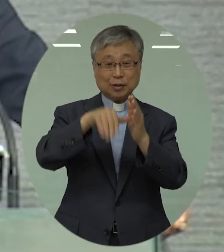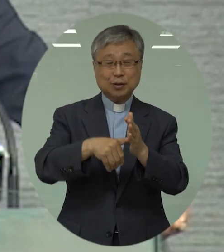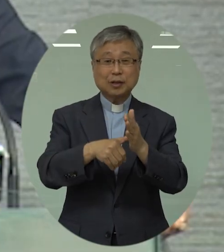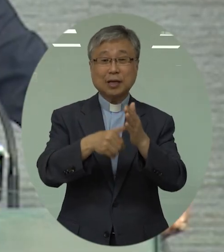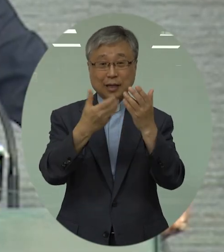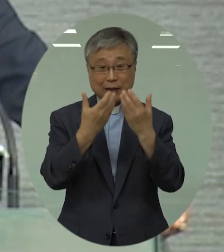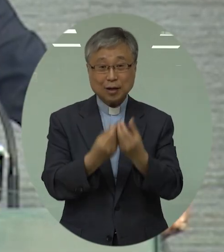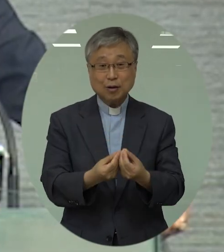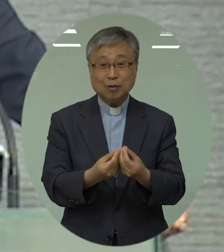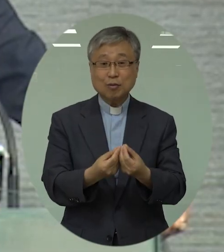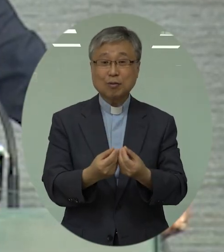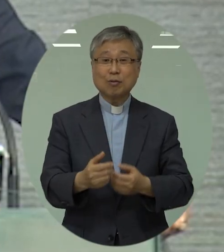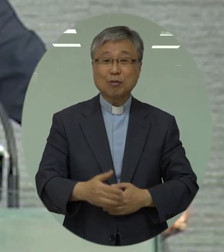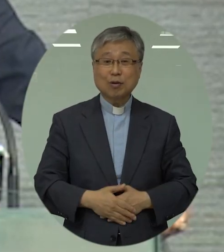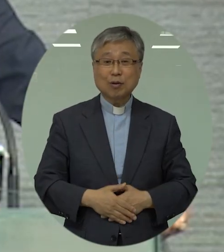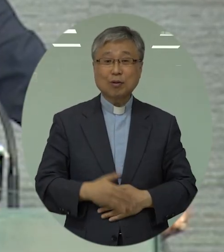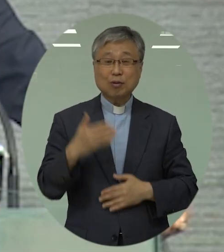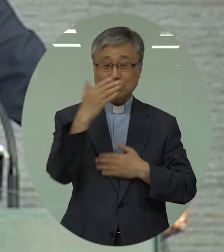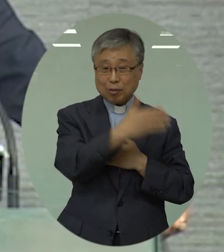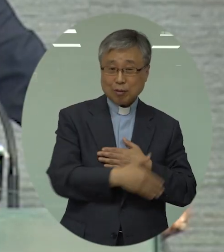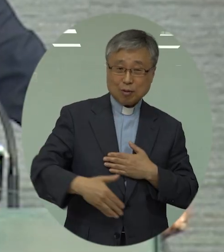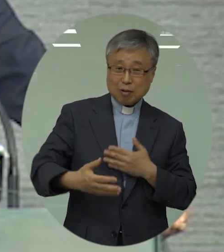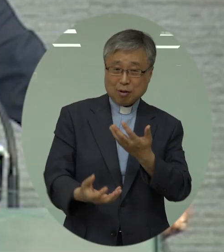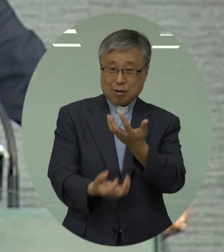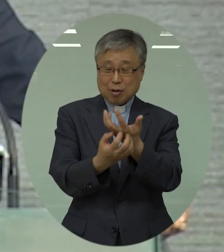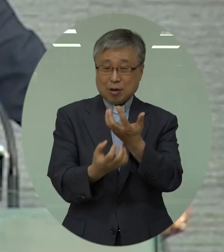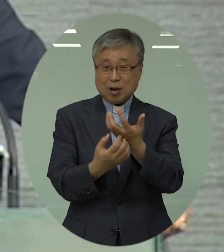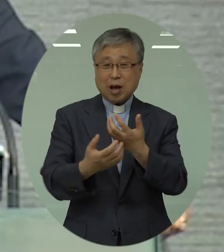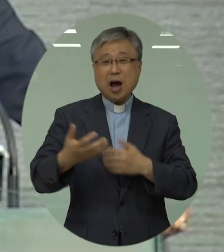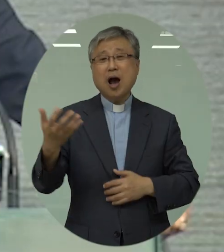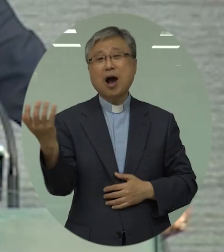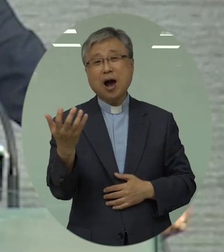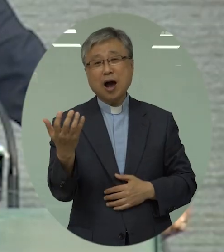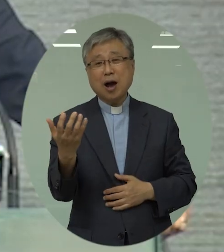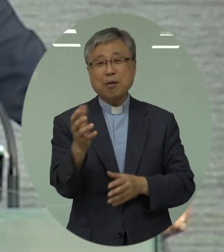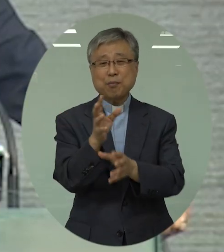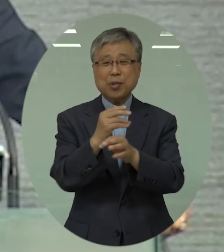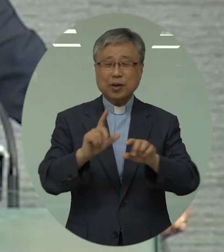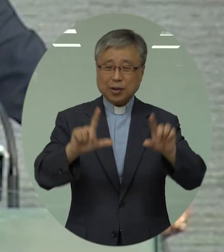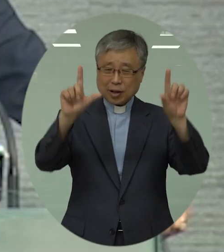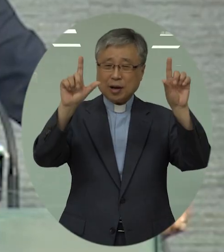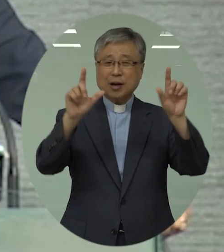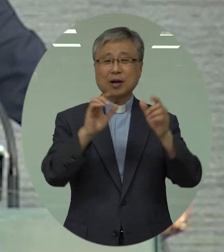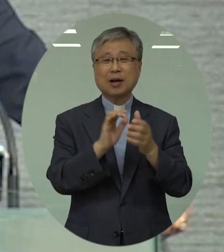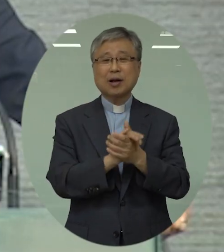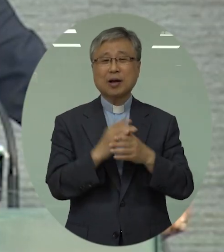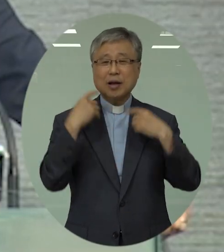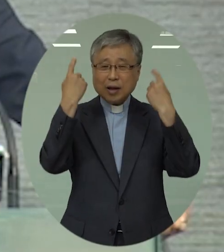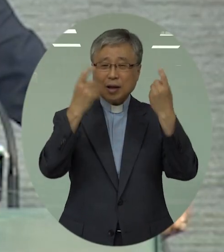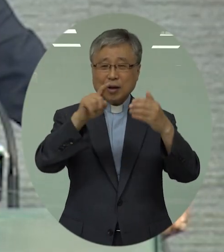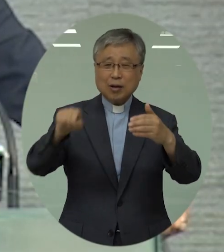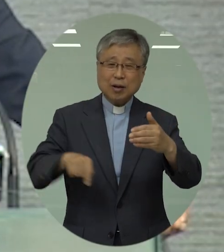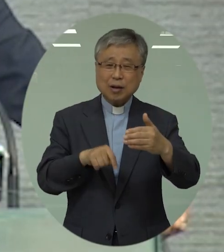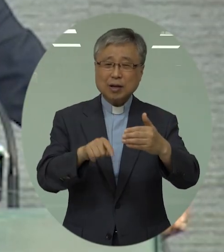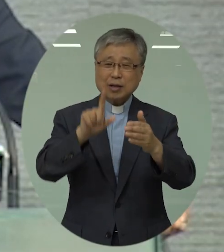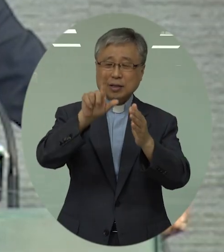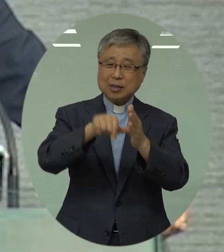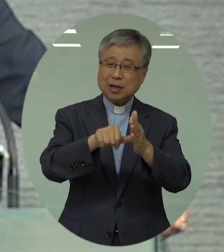이래로 몸이 펄펄 끓어서 아주 아픈 몇 날과 또 여행 속에 시간이